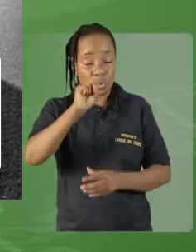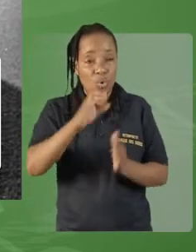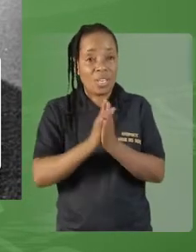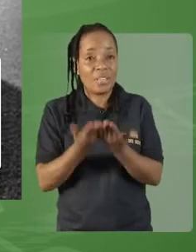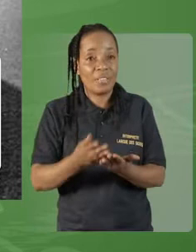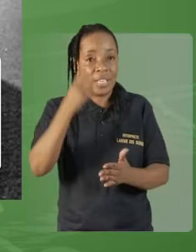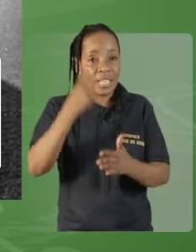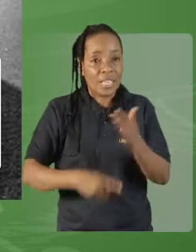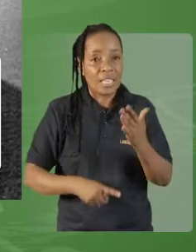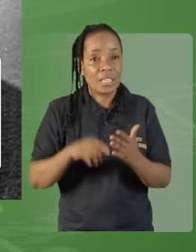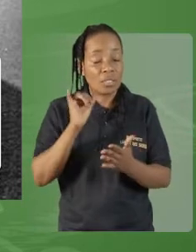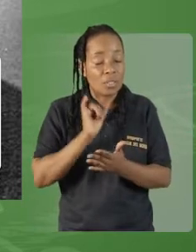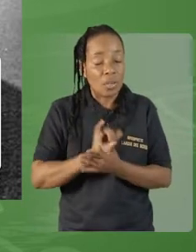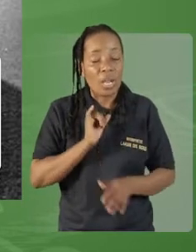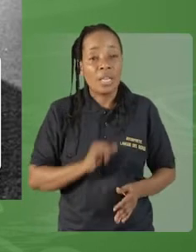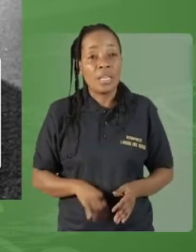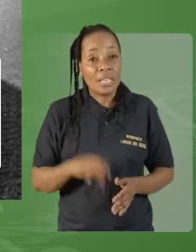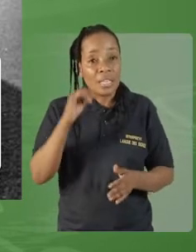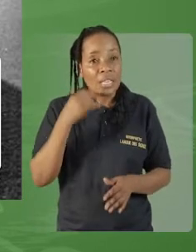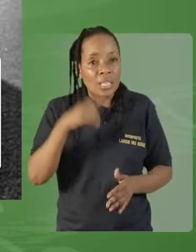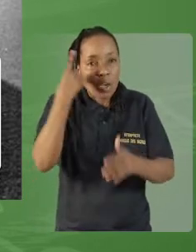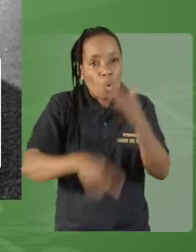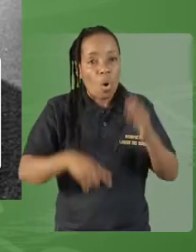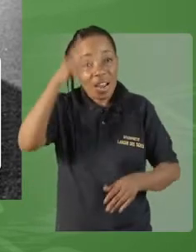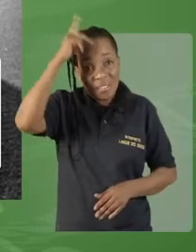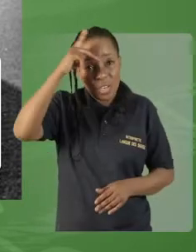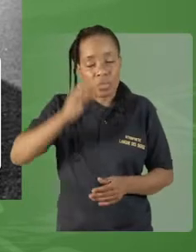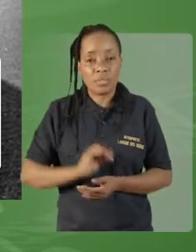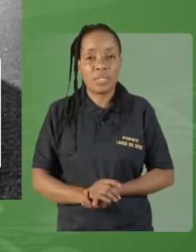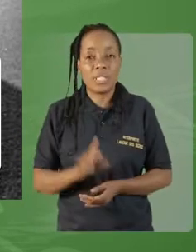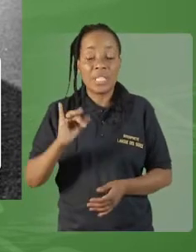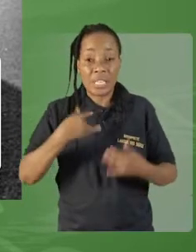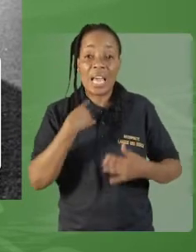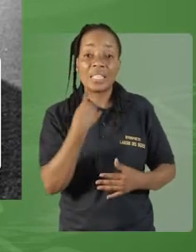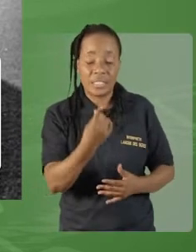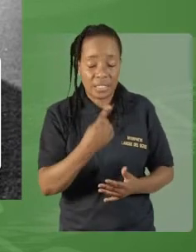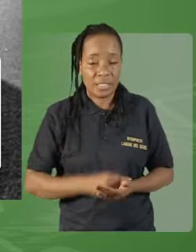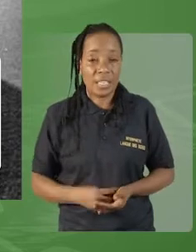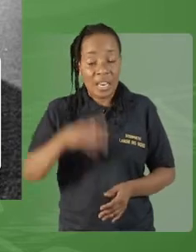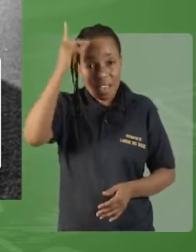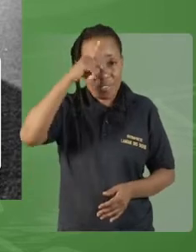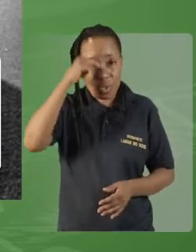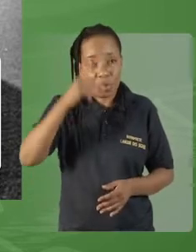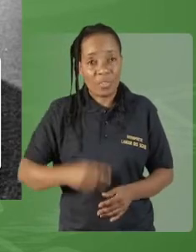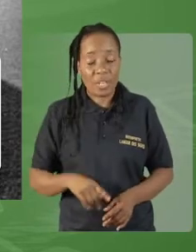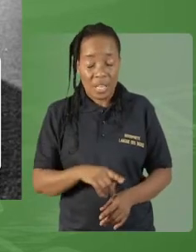cite, « La philosophie est œuvre de la raison. » Fin de citation.